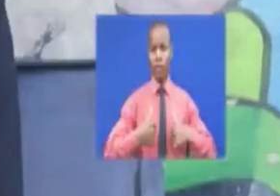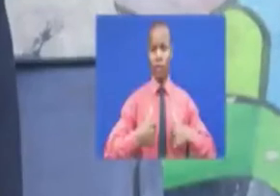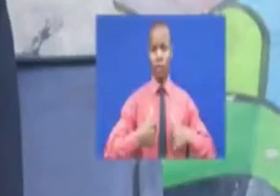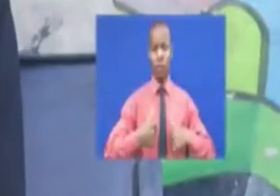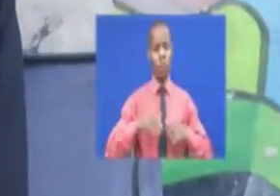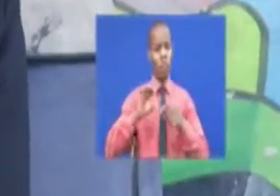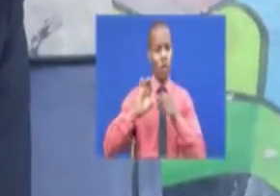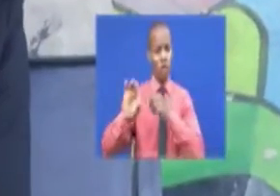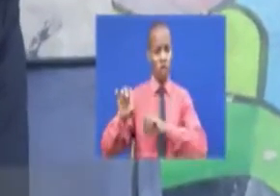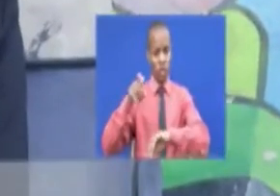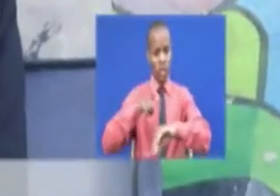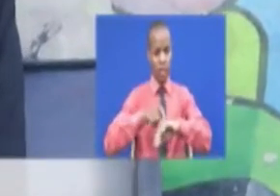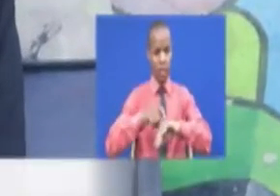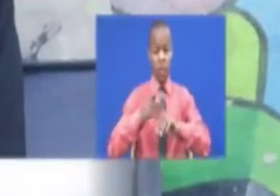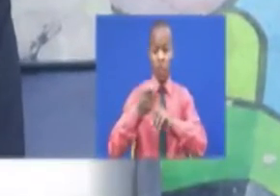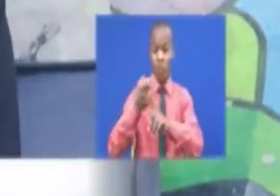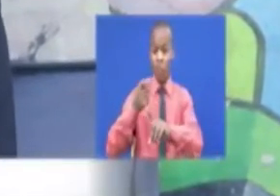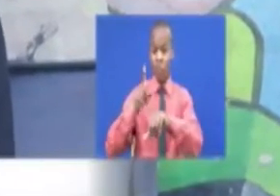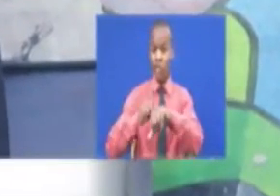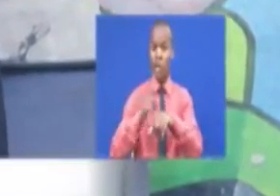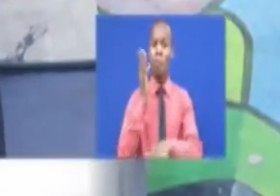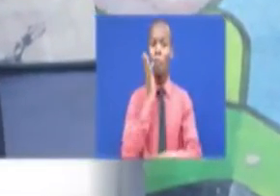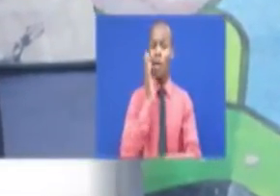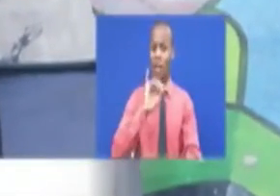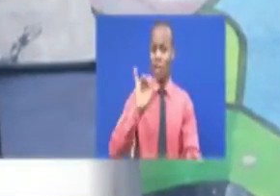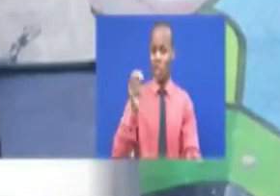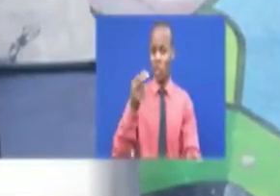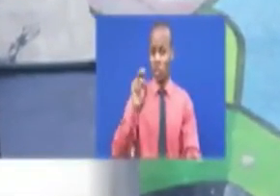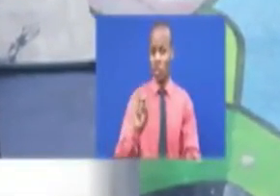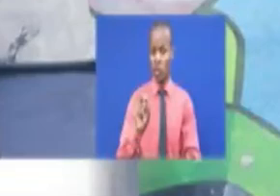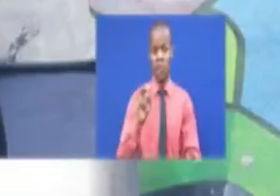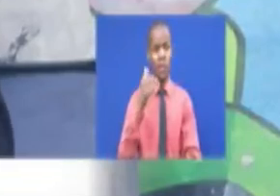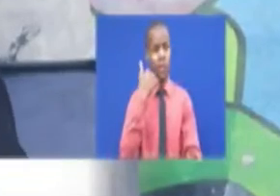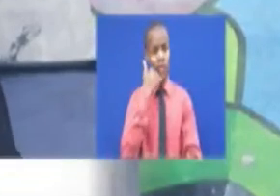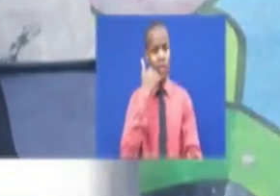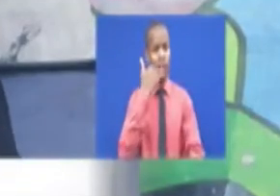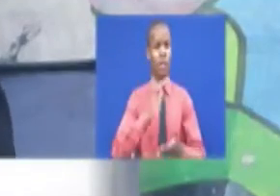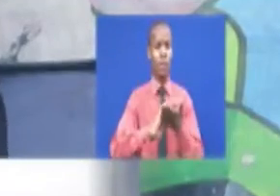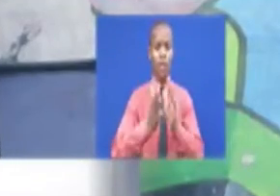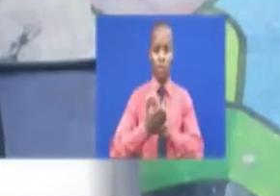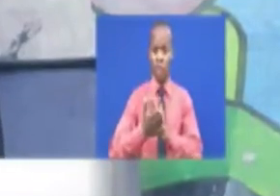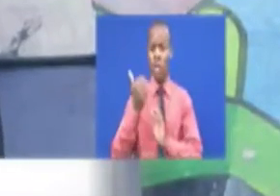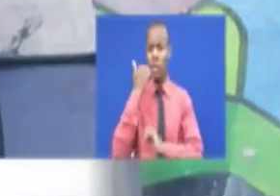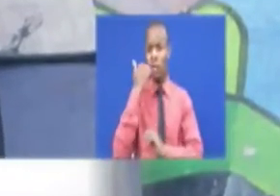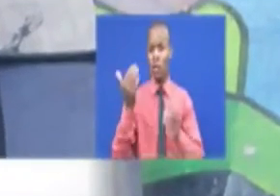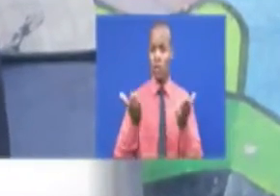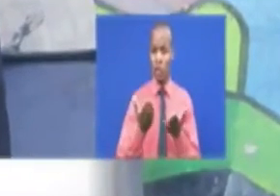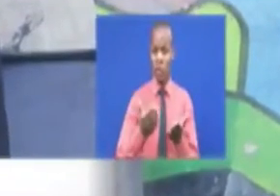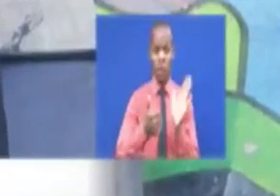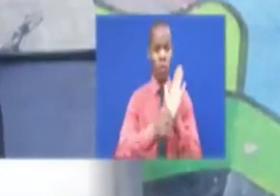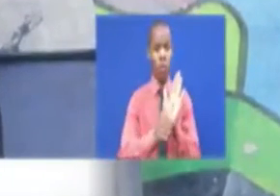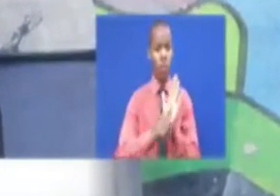muda mrefu kuanzia mamake alipogonjeka. Mamake amekuwa na shida ya akili. na